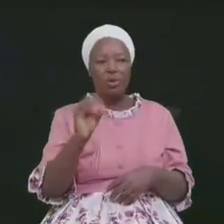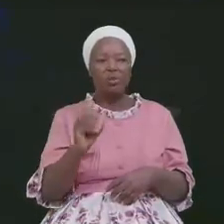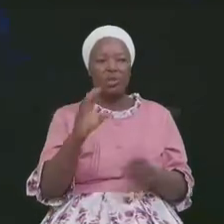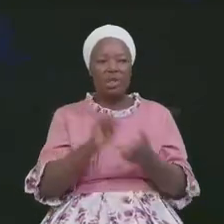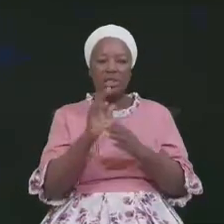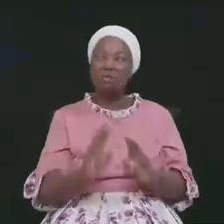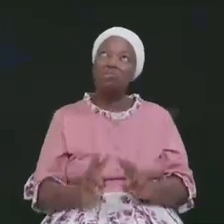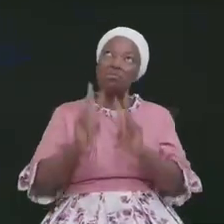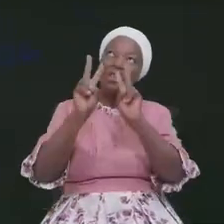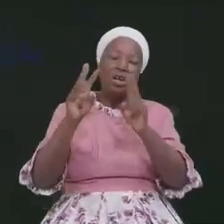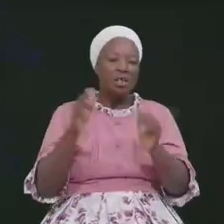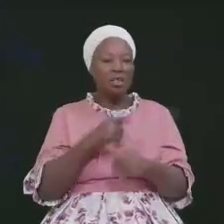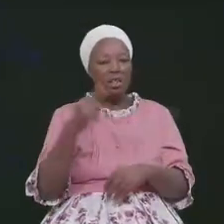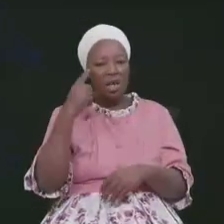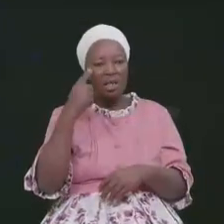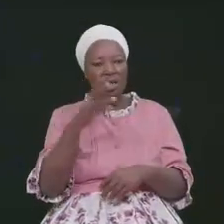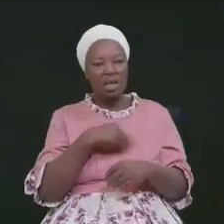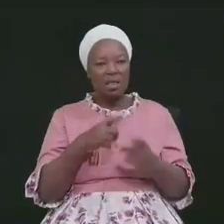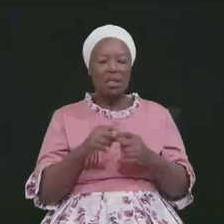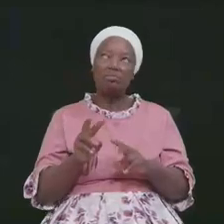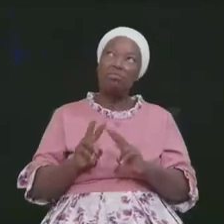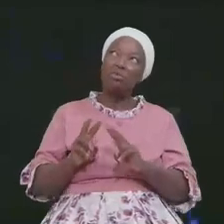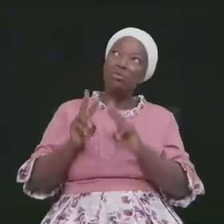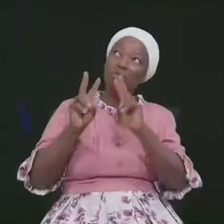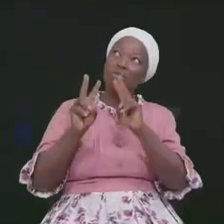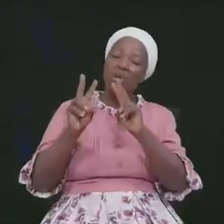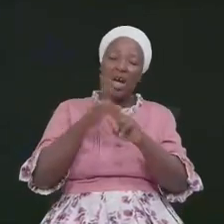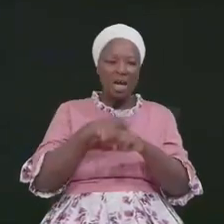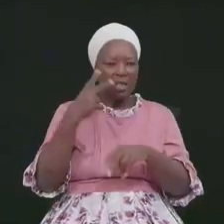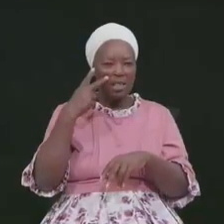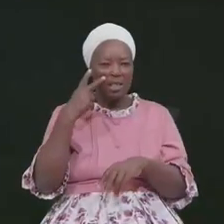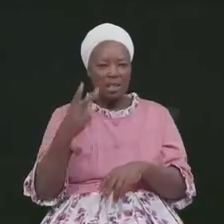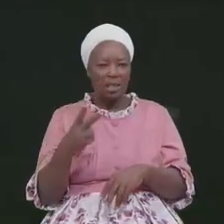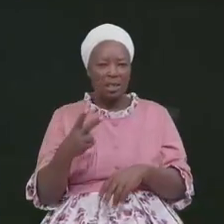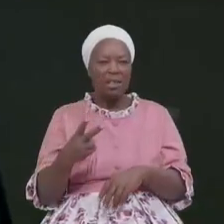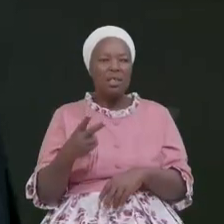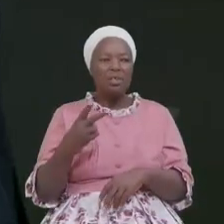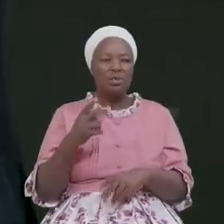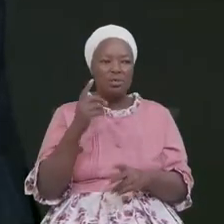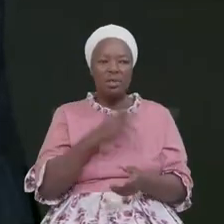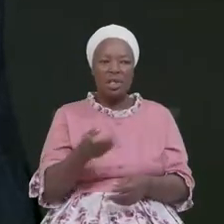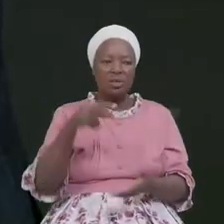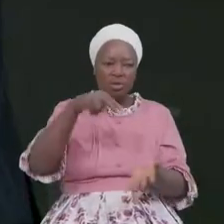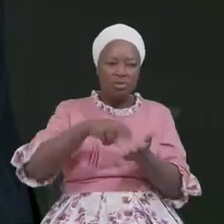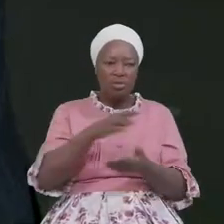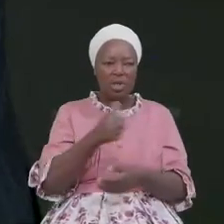et regarda. Voici un homme se tenait debout devant lui,